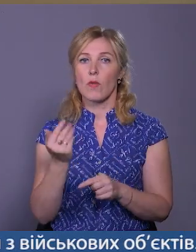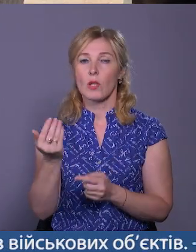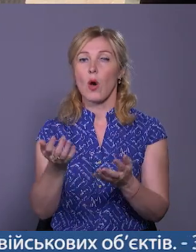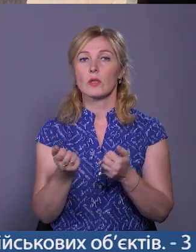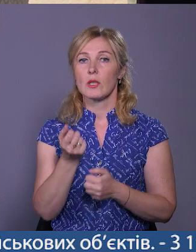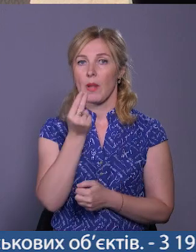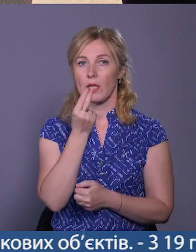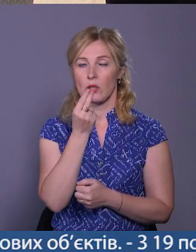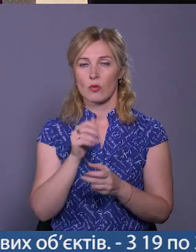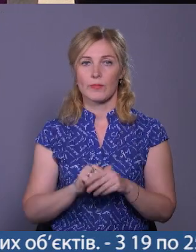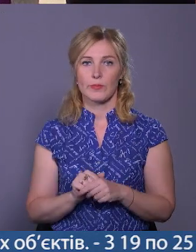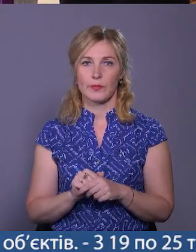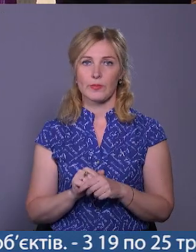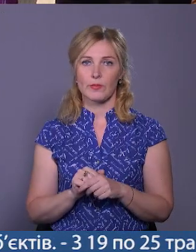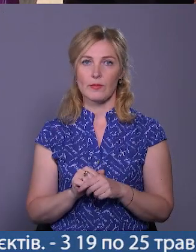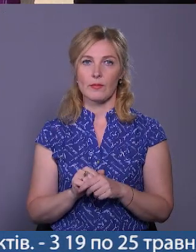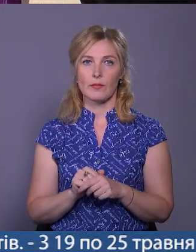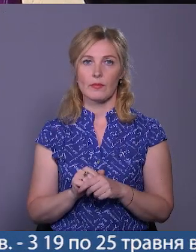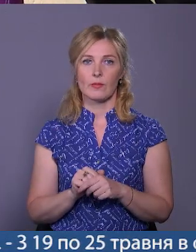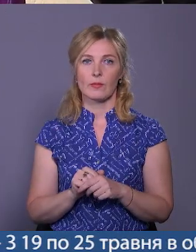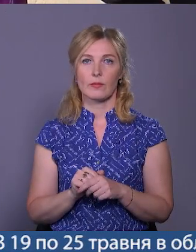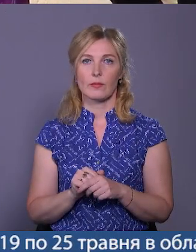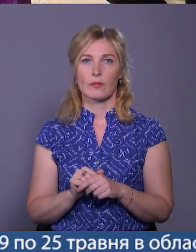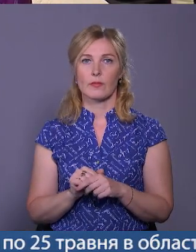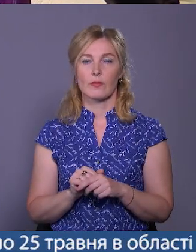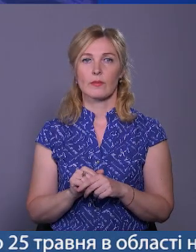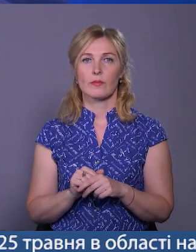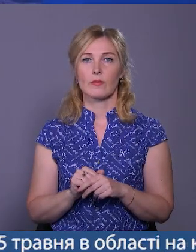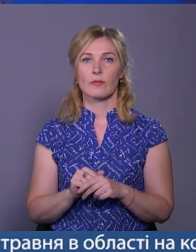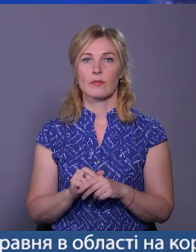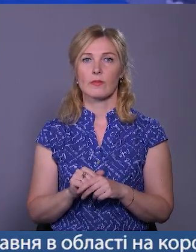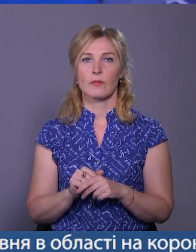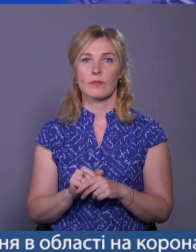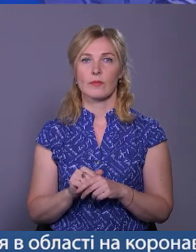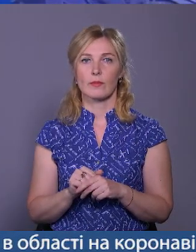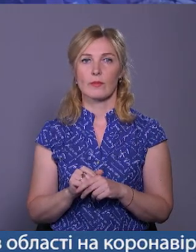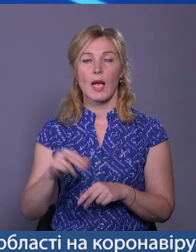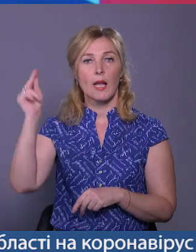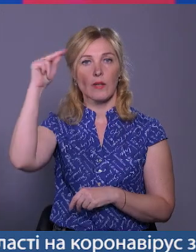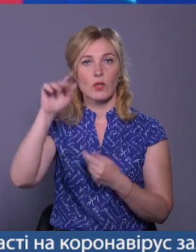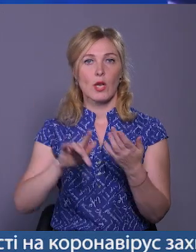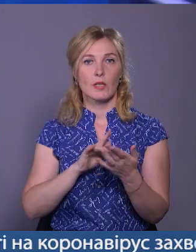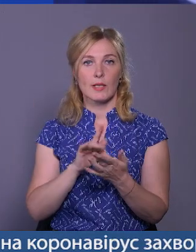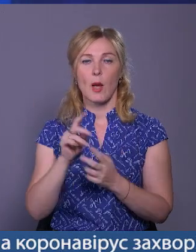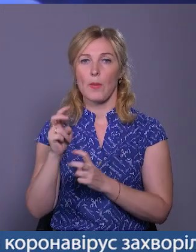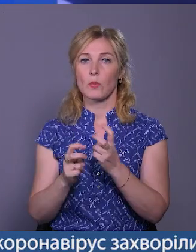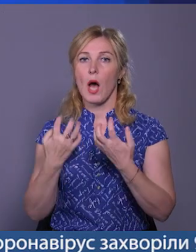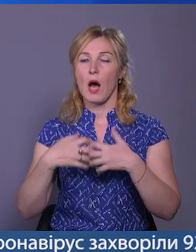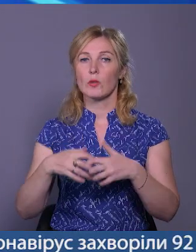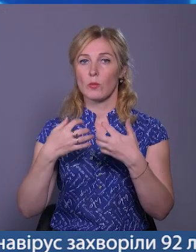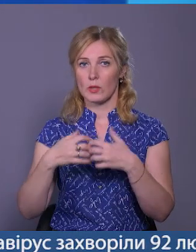отримала їжу Олександр Семенюк Микола Юрковський новини міста навчальний центр промислової